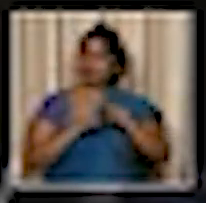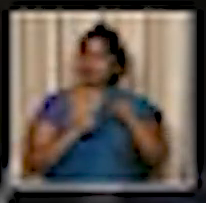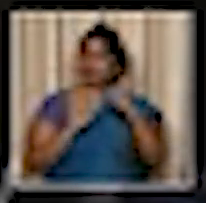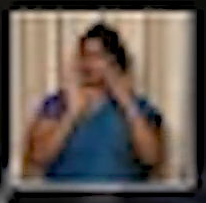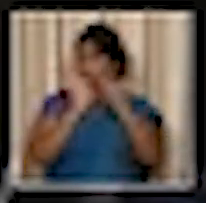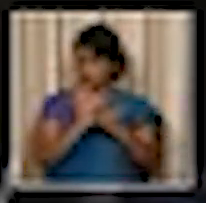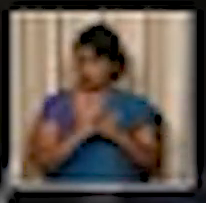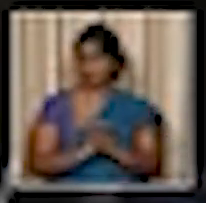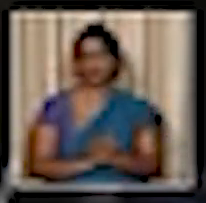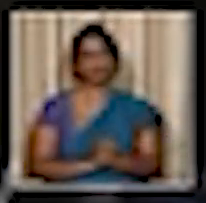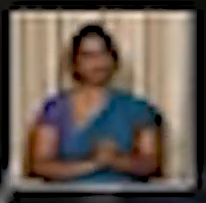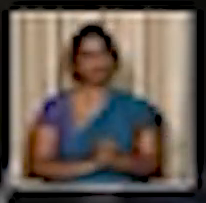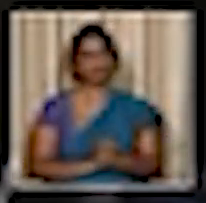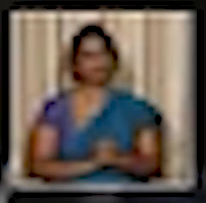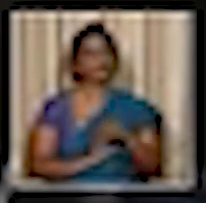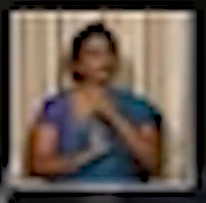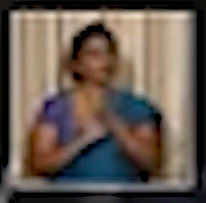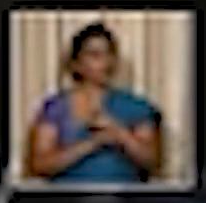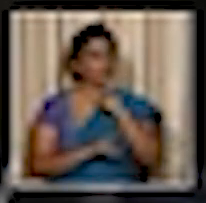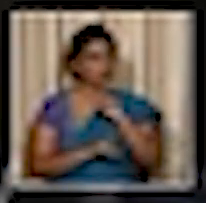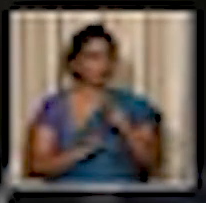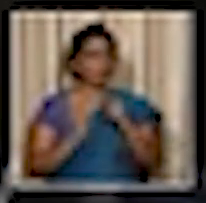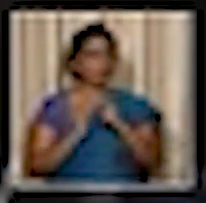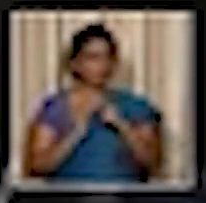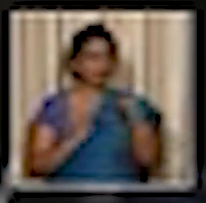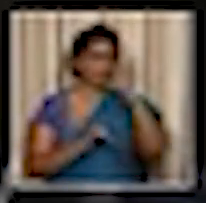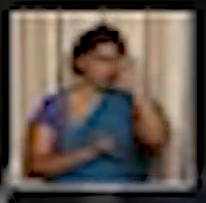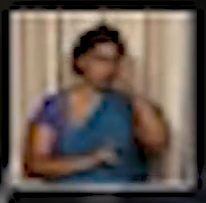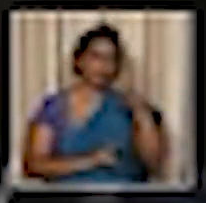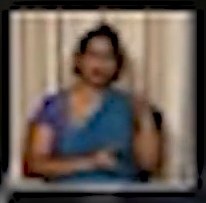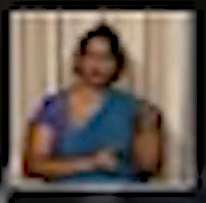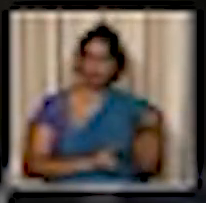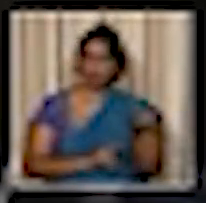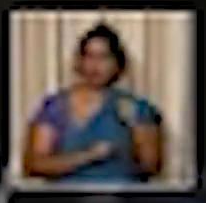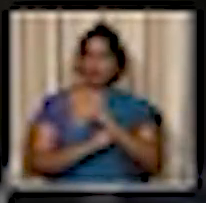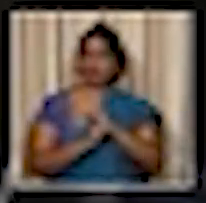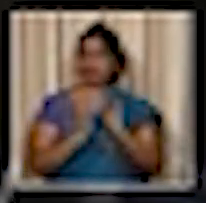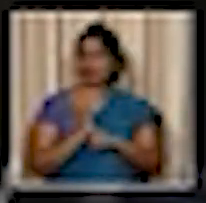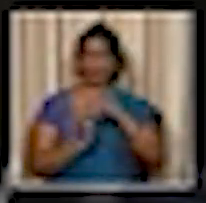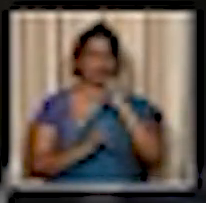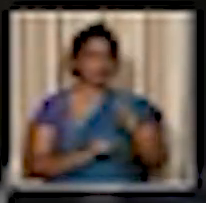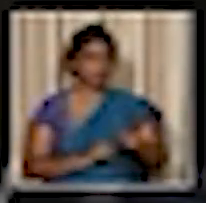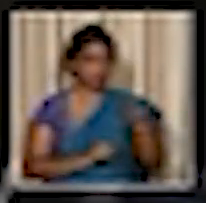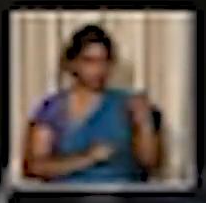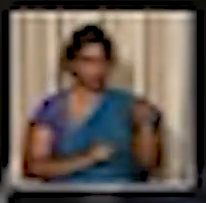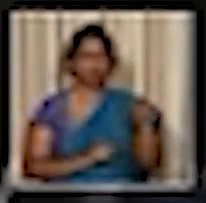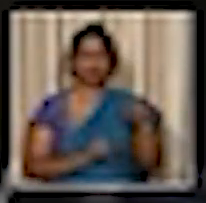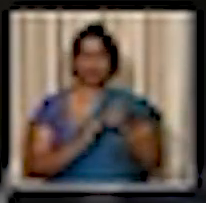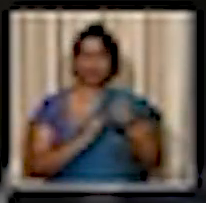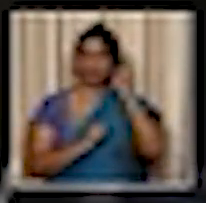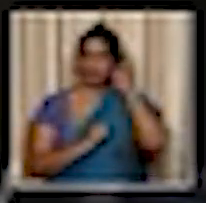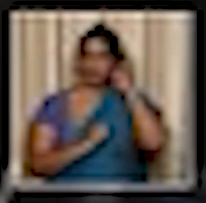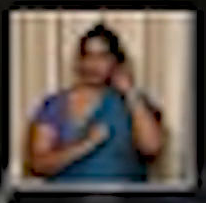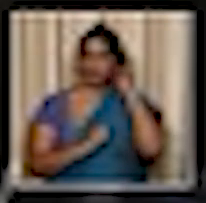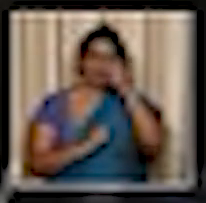පෙන්වා සිටින්නේය. ඉහත කී ගරු ඉසුරු නෙත්ති කුමාරගේ මහතා ගාල්ල මහේස්ත්‍රාත්වරයා ලෙස සිදු කරන ලද